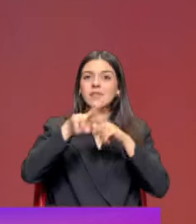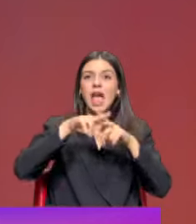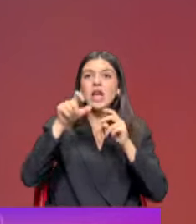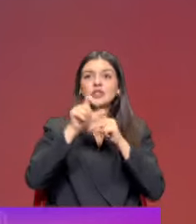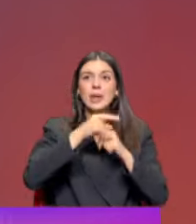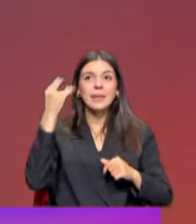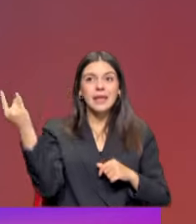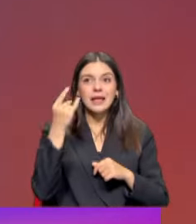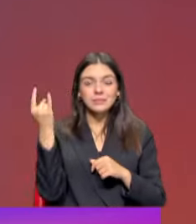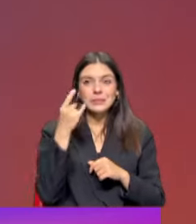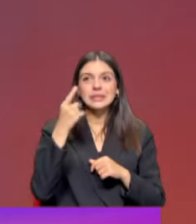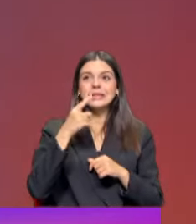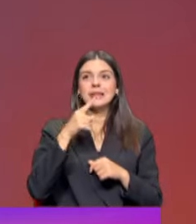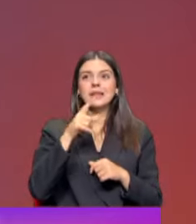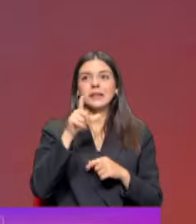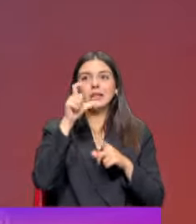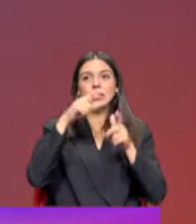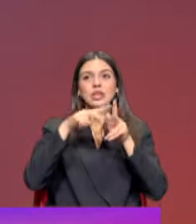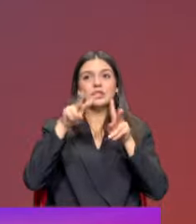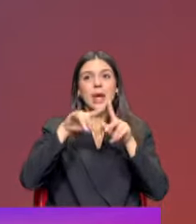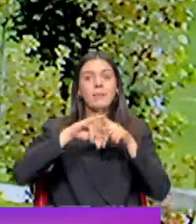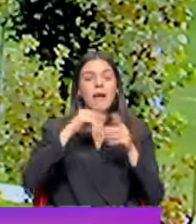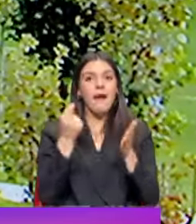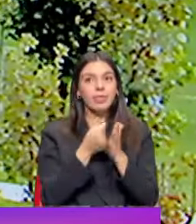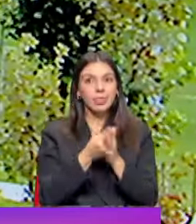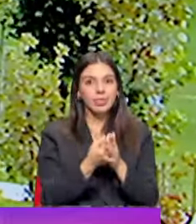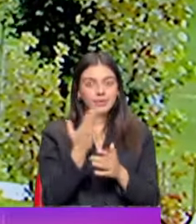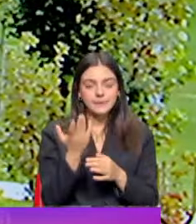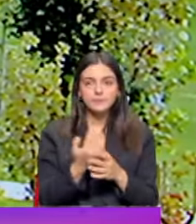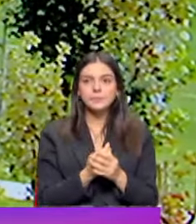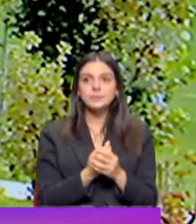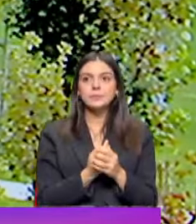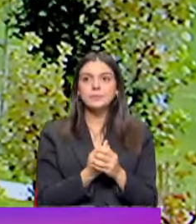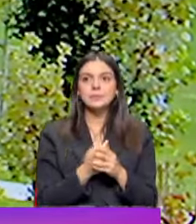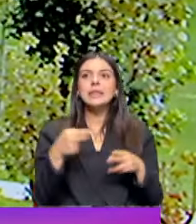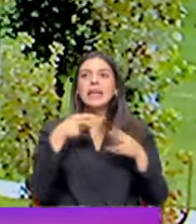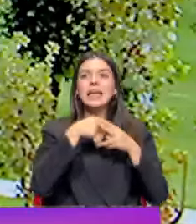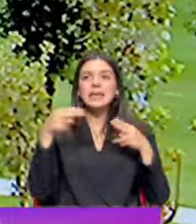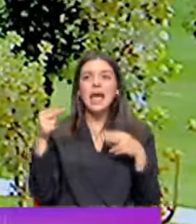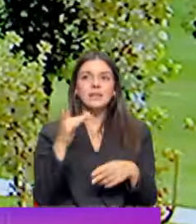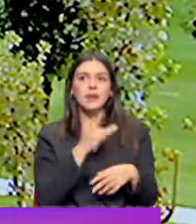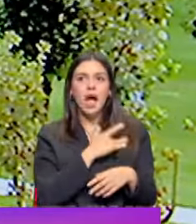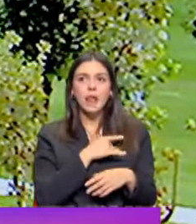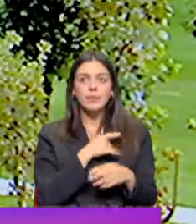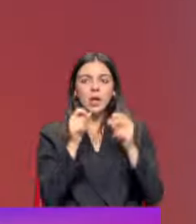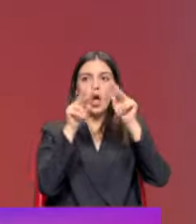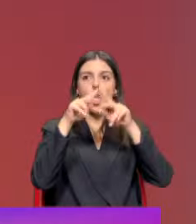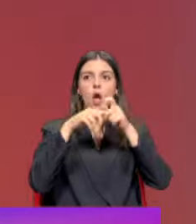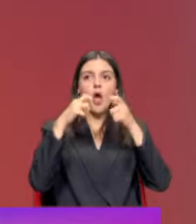Seyahatnamesi'nde Bektaşiler Cem Hayat tarafından kaleme alınmış. Hikayenin Kalbi Ömer